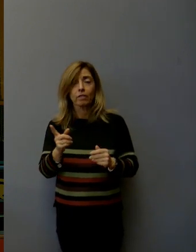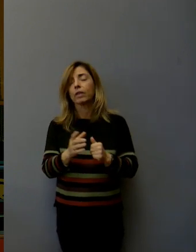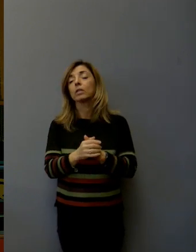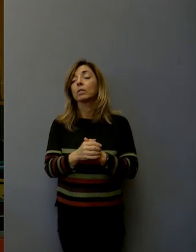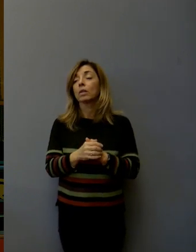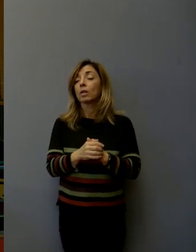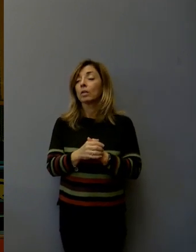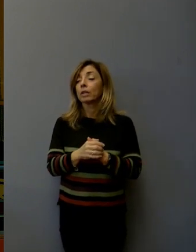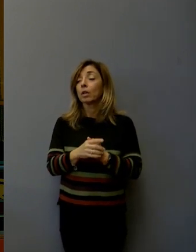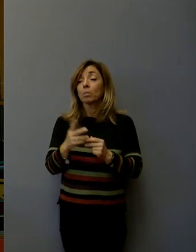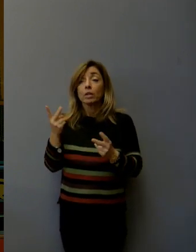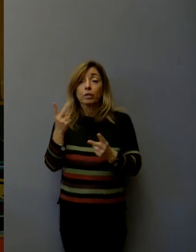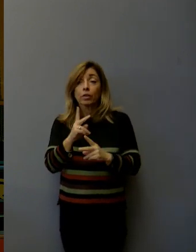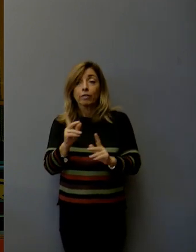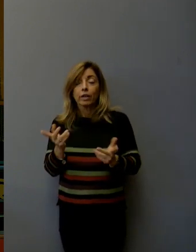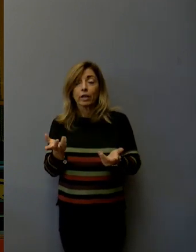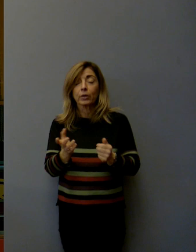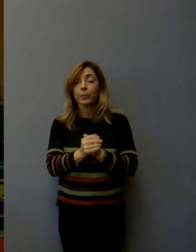chiedo chiedo chiedo